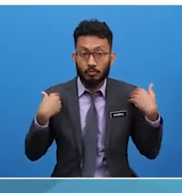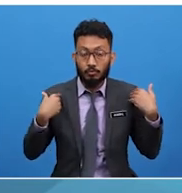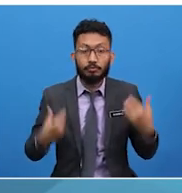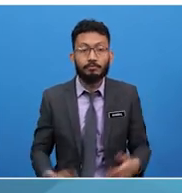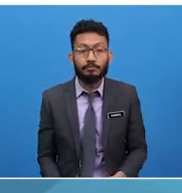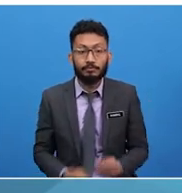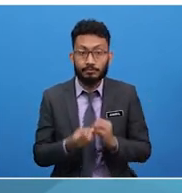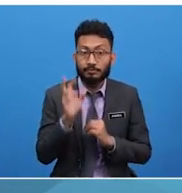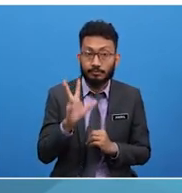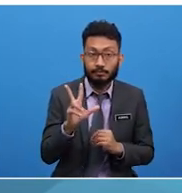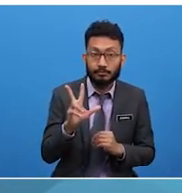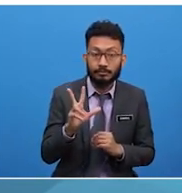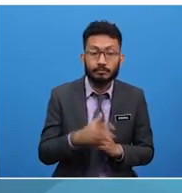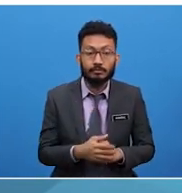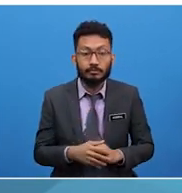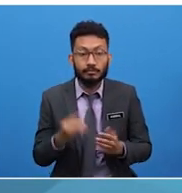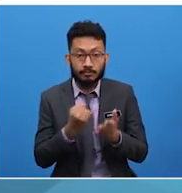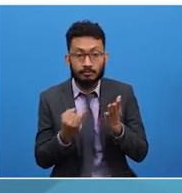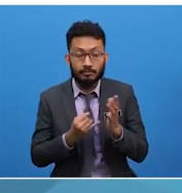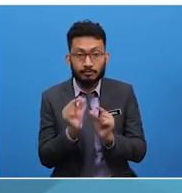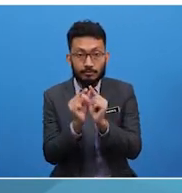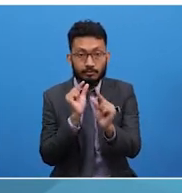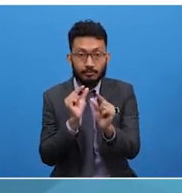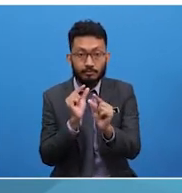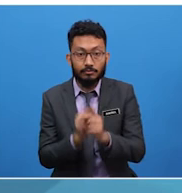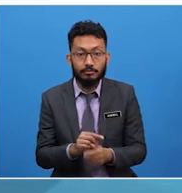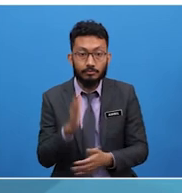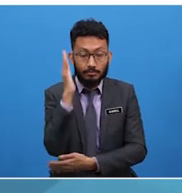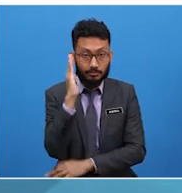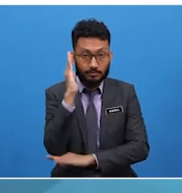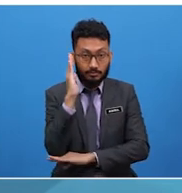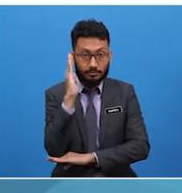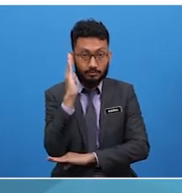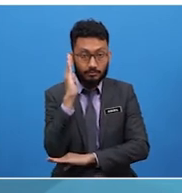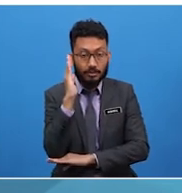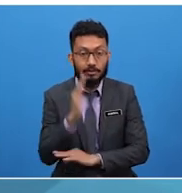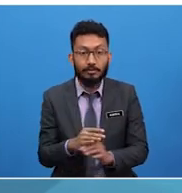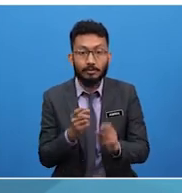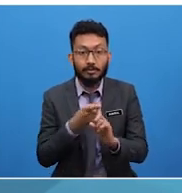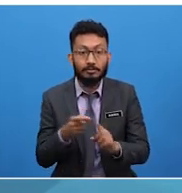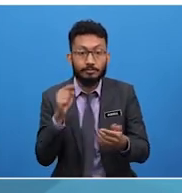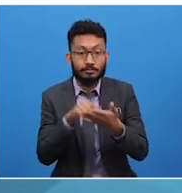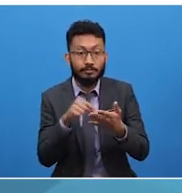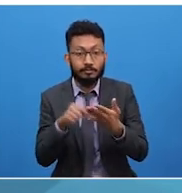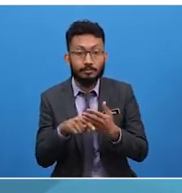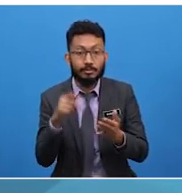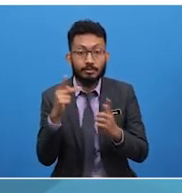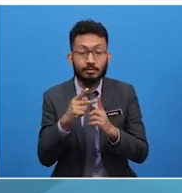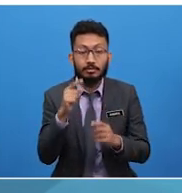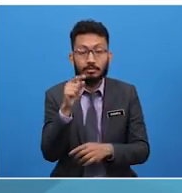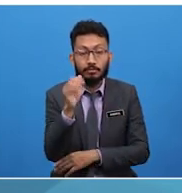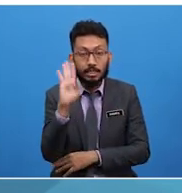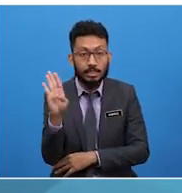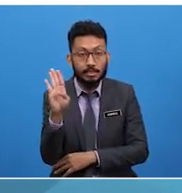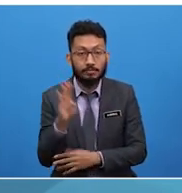Langkah ketiga, lukis garisan tegak bersudut tepat dari titik A dan titik B. Garisan